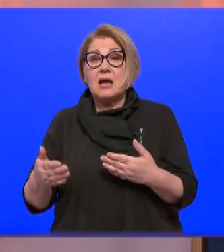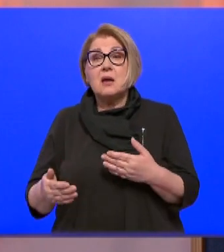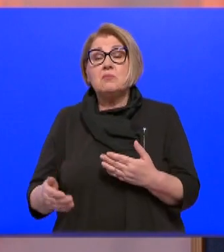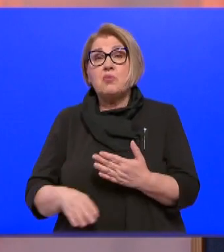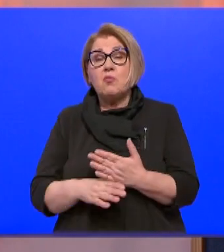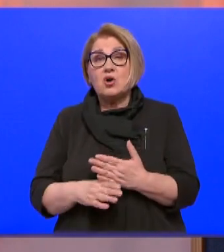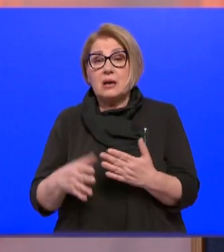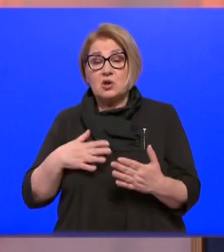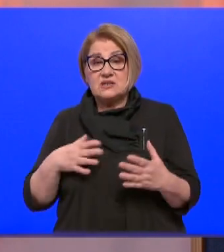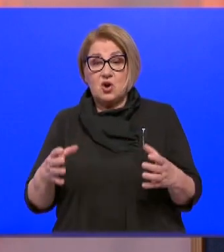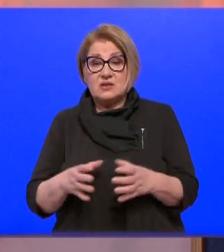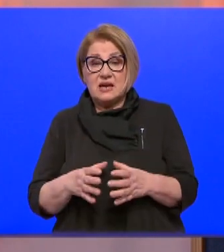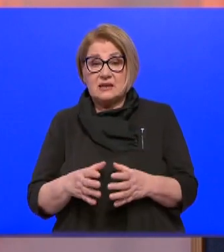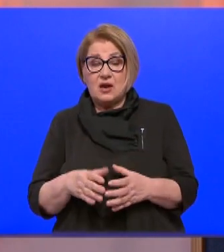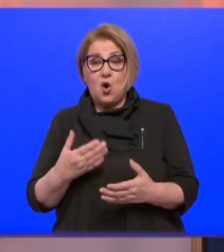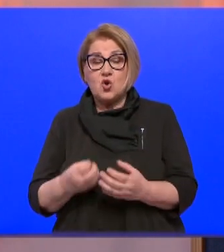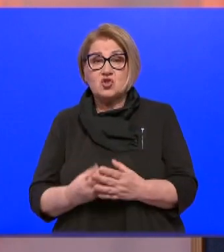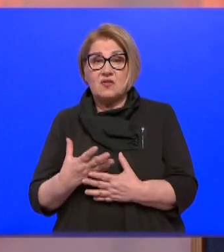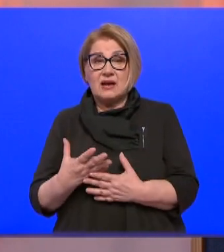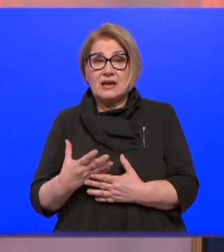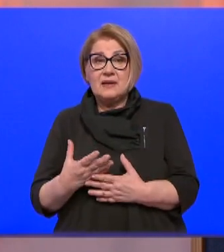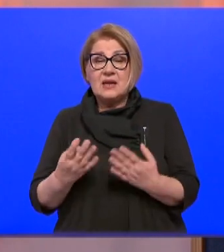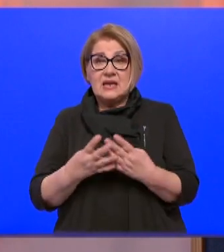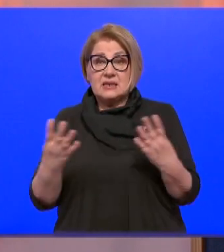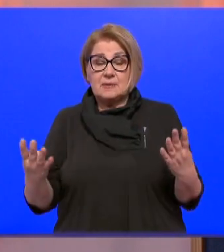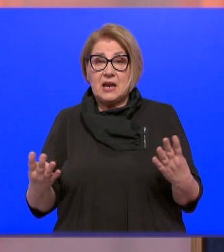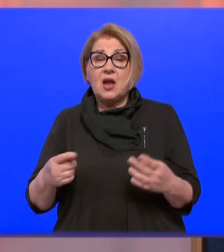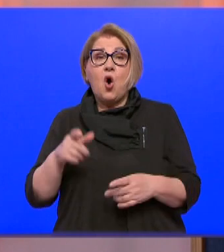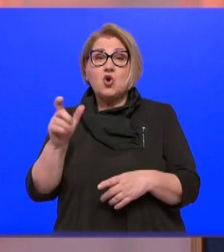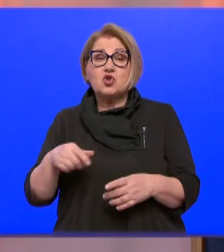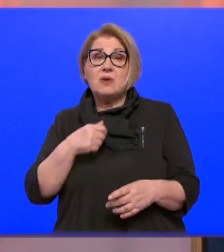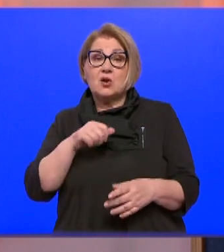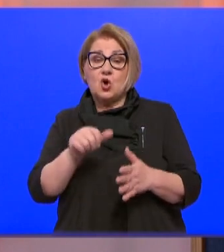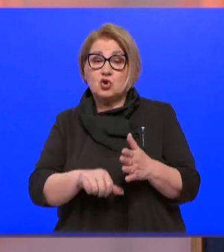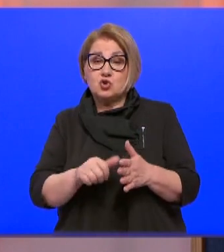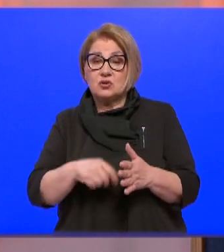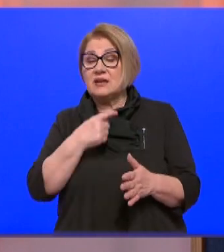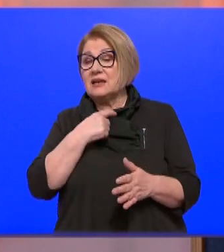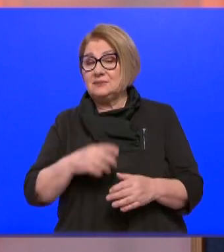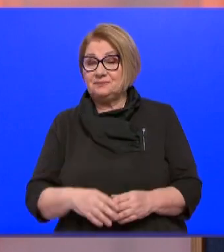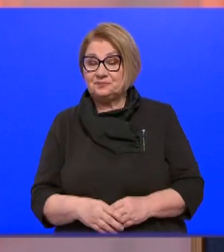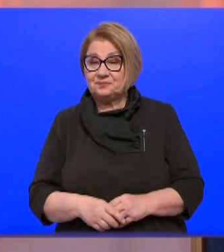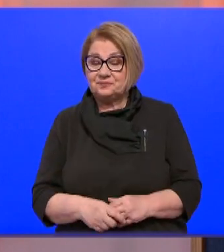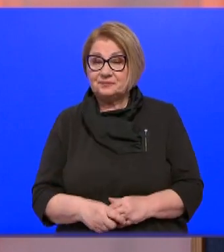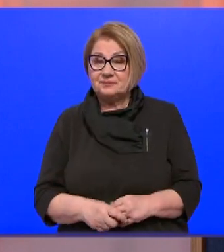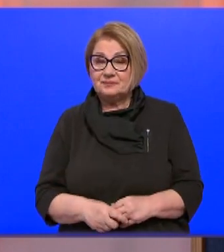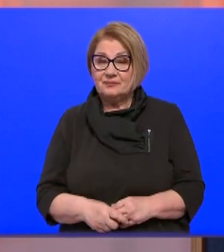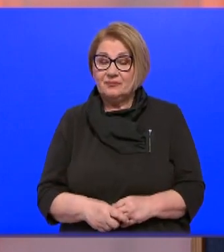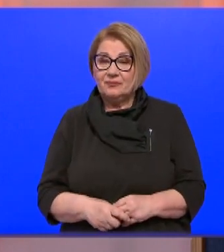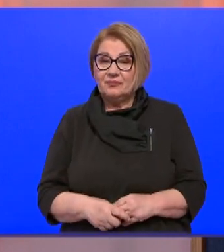pridonesemo i svojoj zajednici. Dakle, osnovala je i zbor laringektomiranih, Optimisti, ali više o tomu. Evo, izvolite.